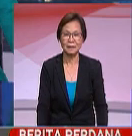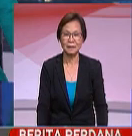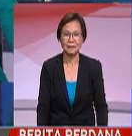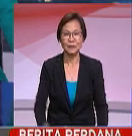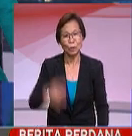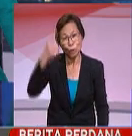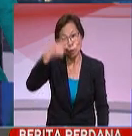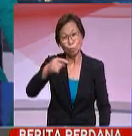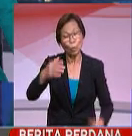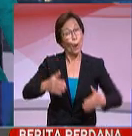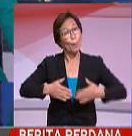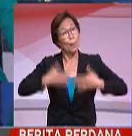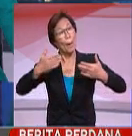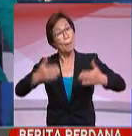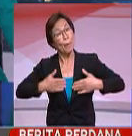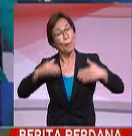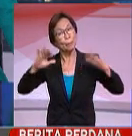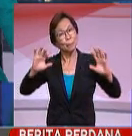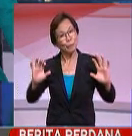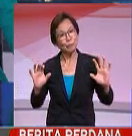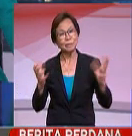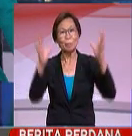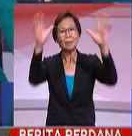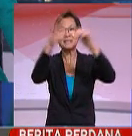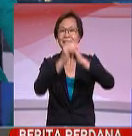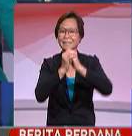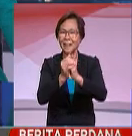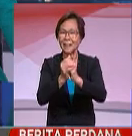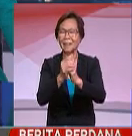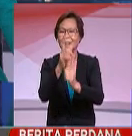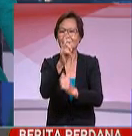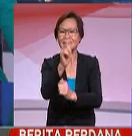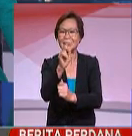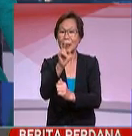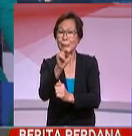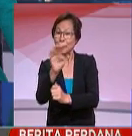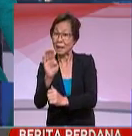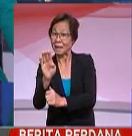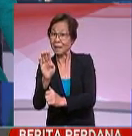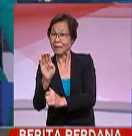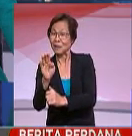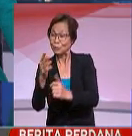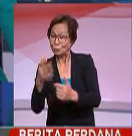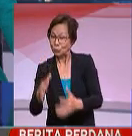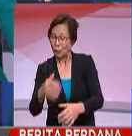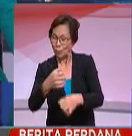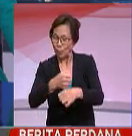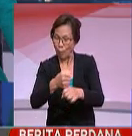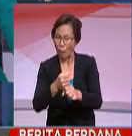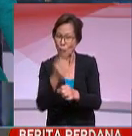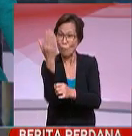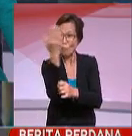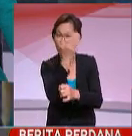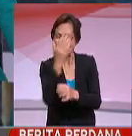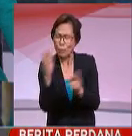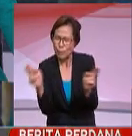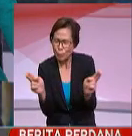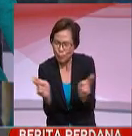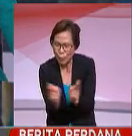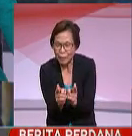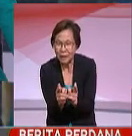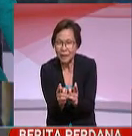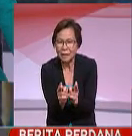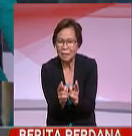Baik saudara, untuk memeriahkan lagi sambutan Tahun Baru Cina, Tenaga Nasional Berhad TNB telah menghasilkan sebuah filem pendek